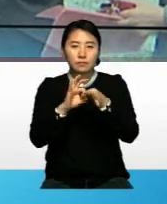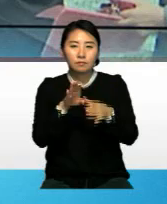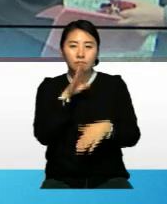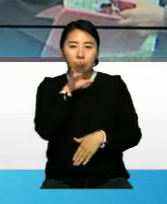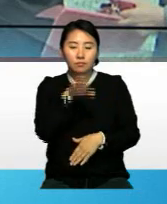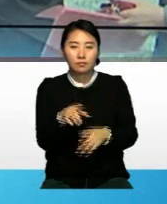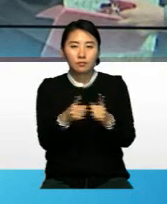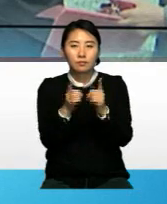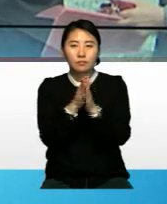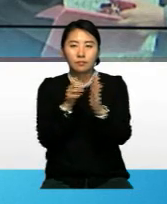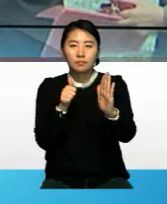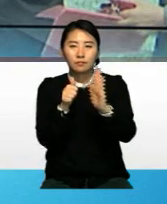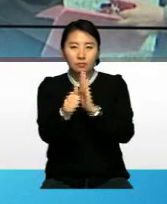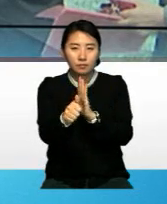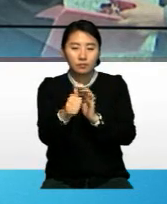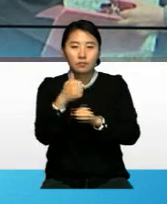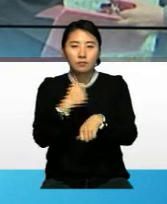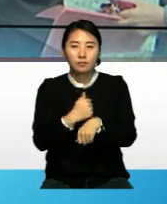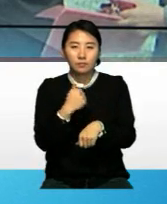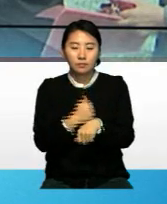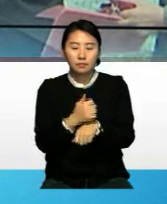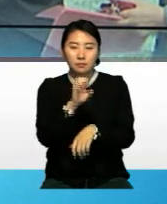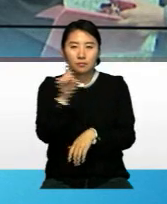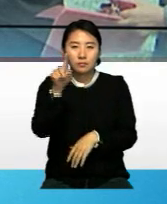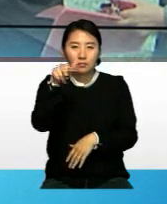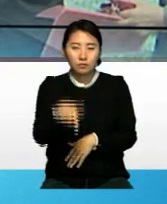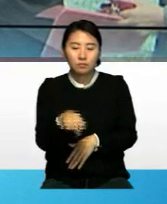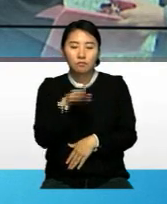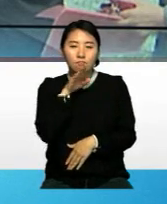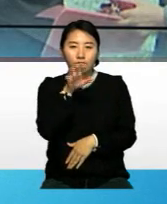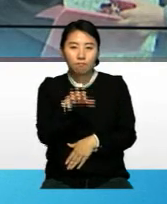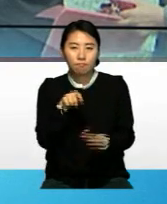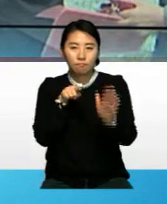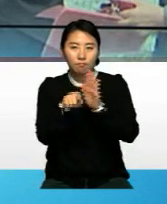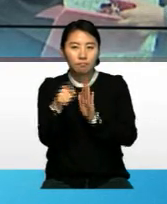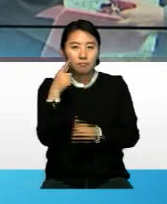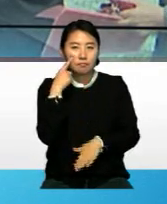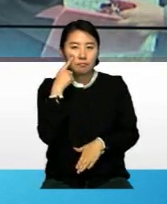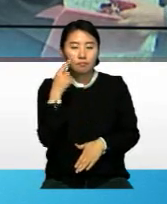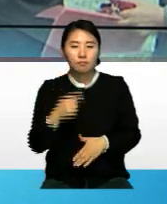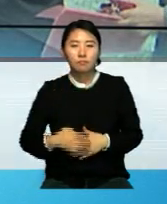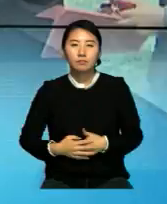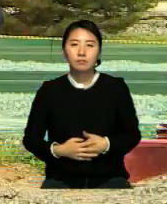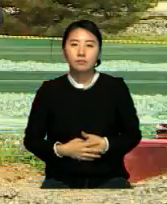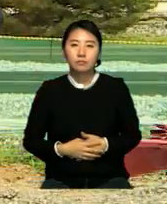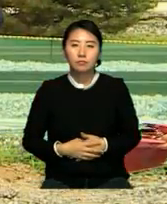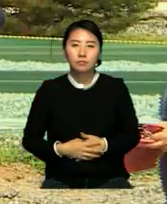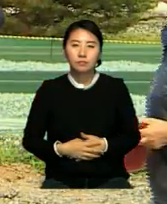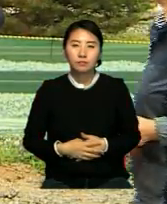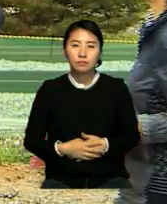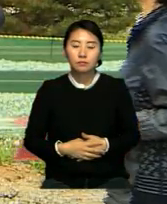현장을 직접 방문하기도 합니다. 파주시의회 행감위원장의 전진아 기자가 다녀왔습니다.